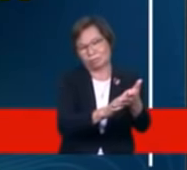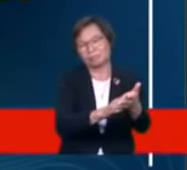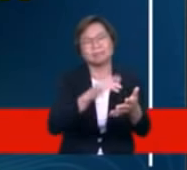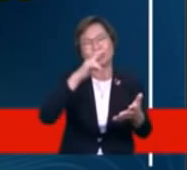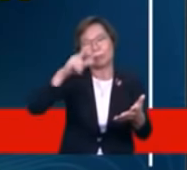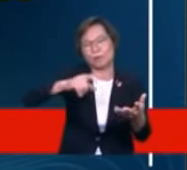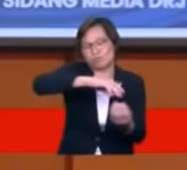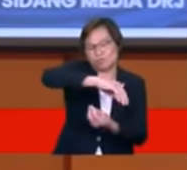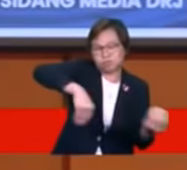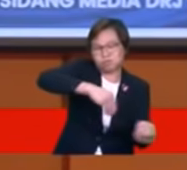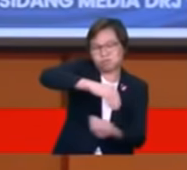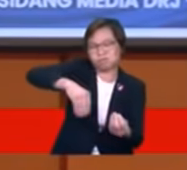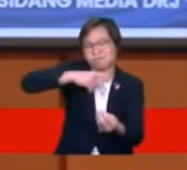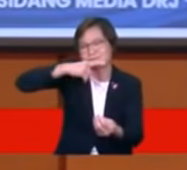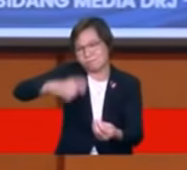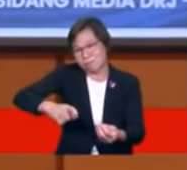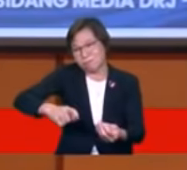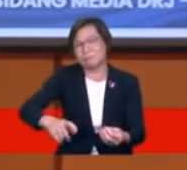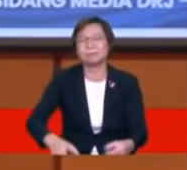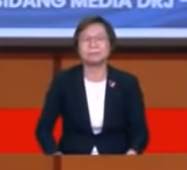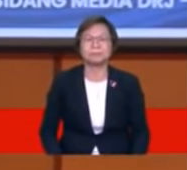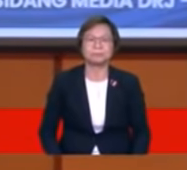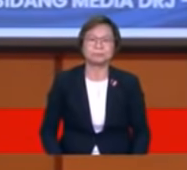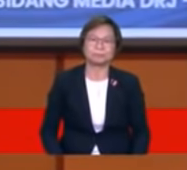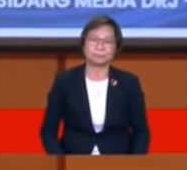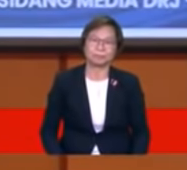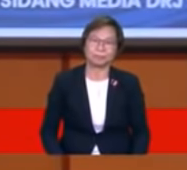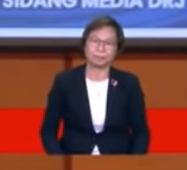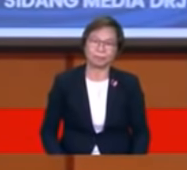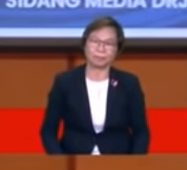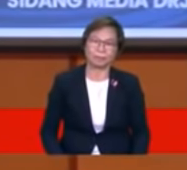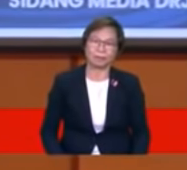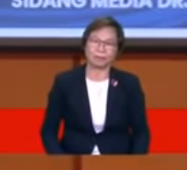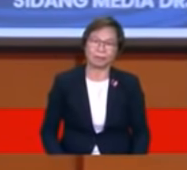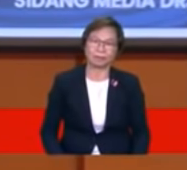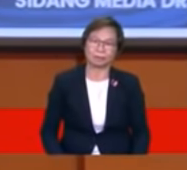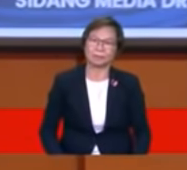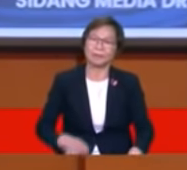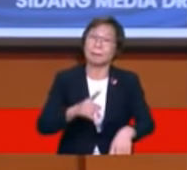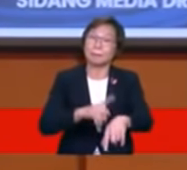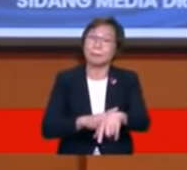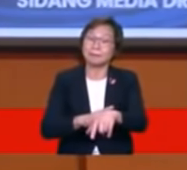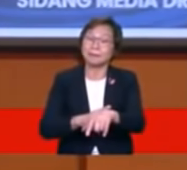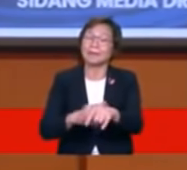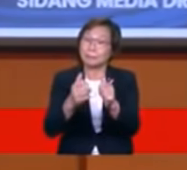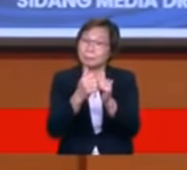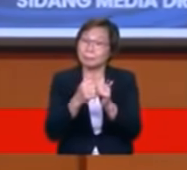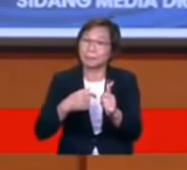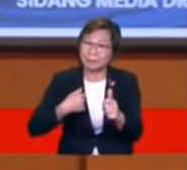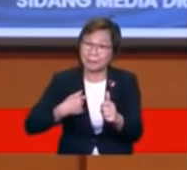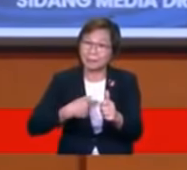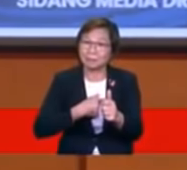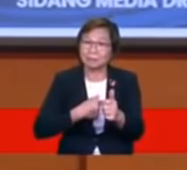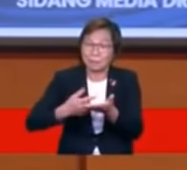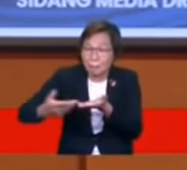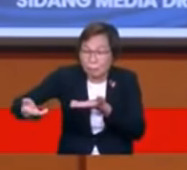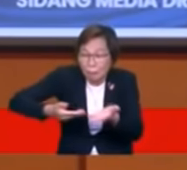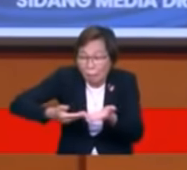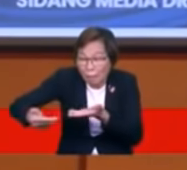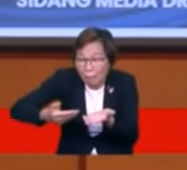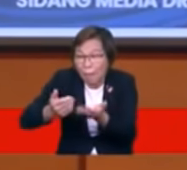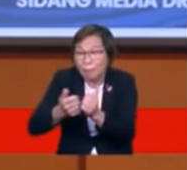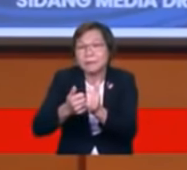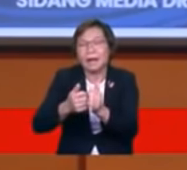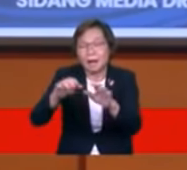penggiliran dengan sekali dalam versi 5 urus kami bersama anak-anak istimewa ini